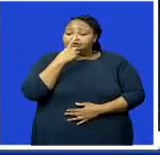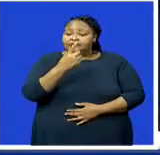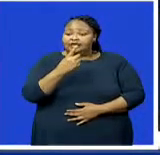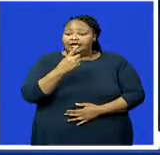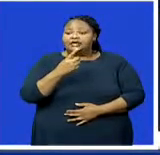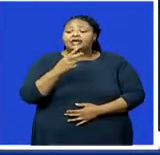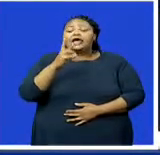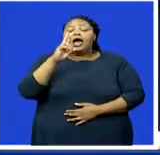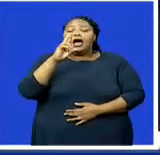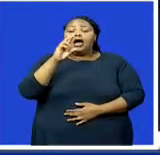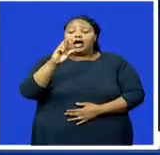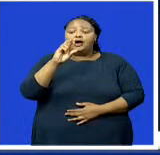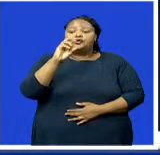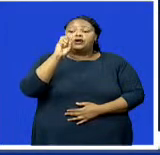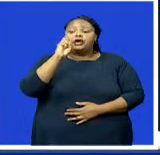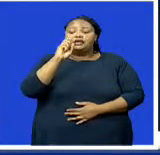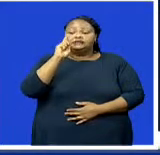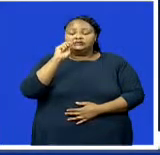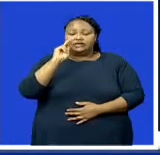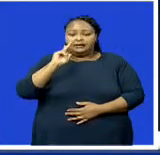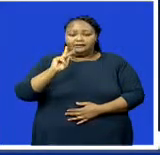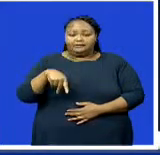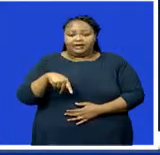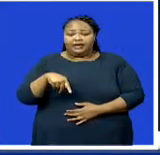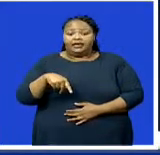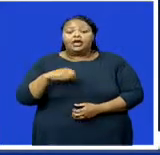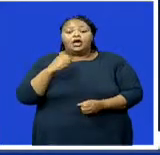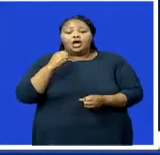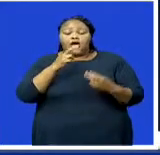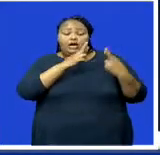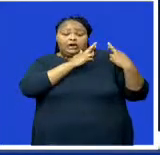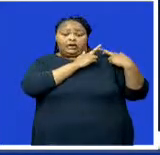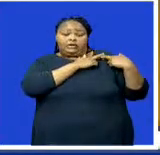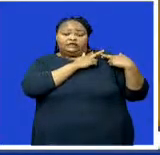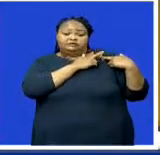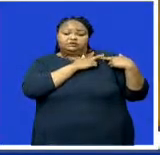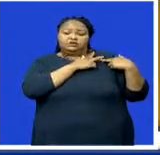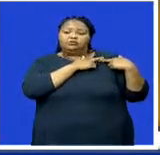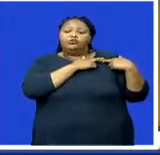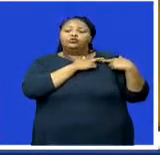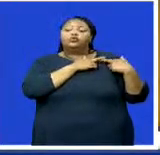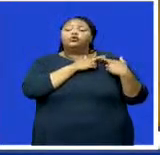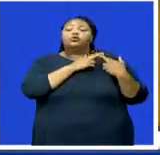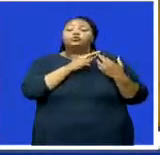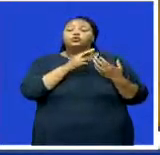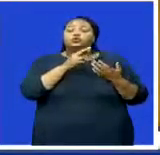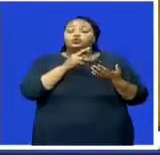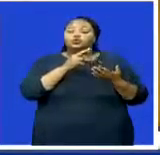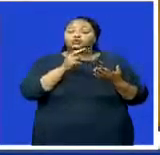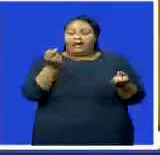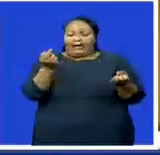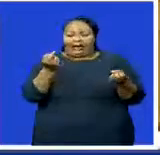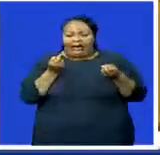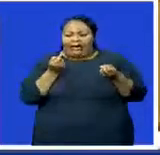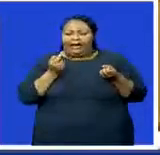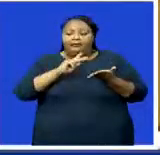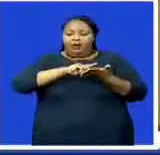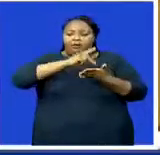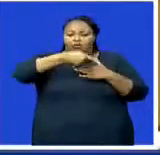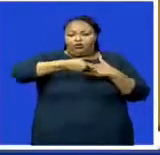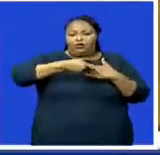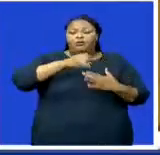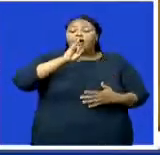songqondvo-ngqondvo wemaswati uniketwe umsebenti wekuthi acinise tinhlelo satebuchwephesha kude emaswati